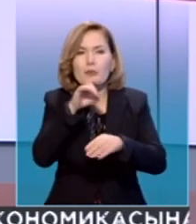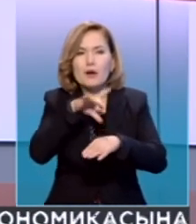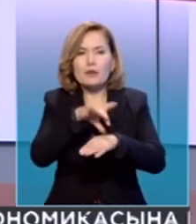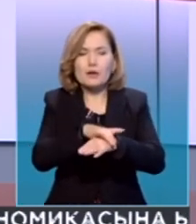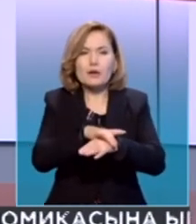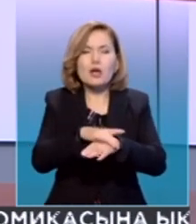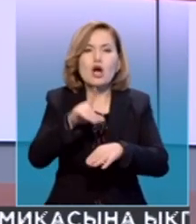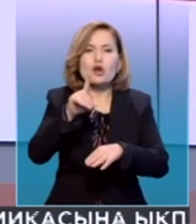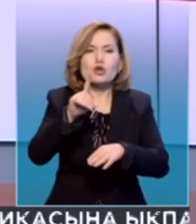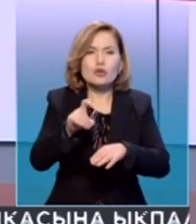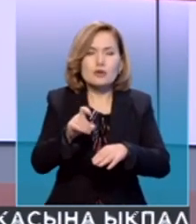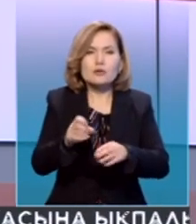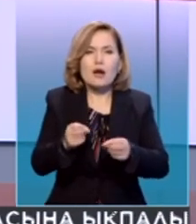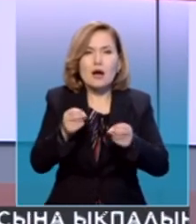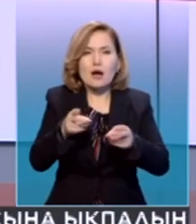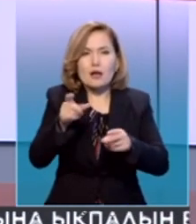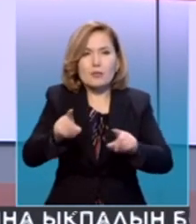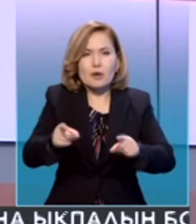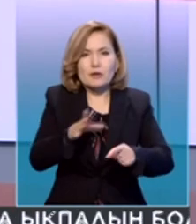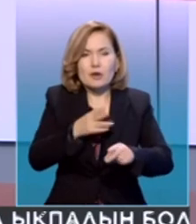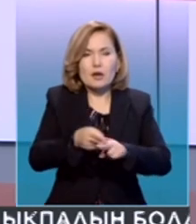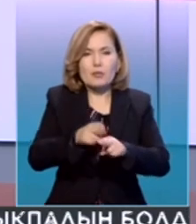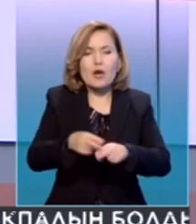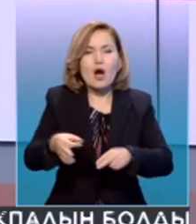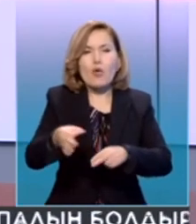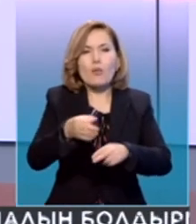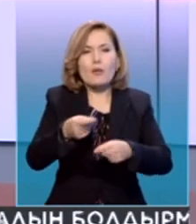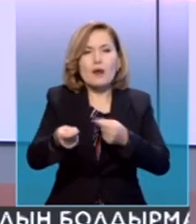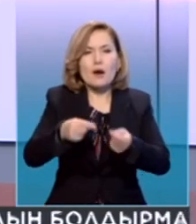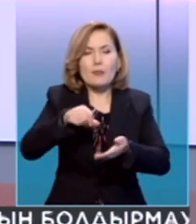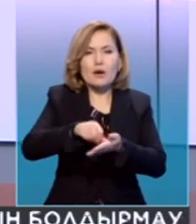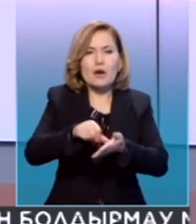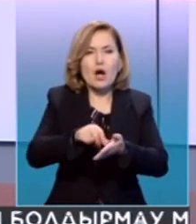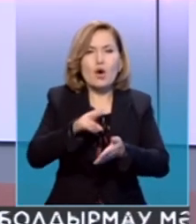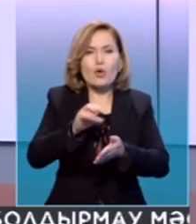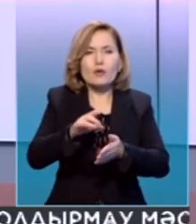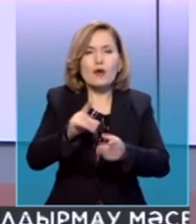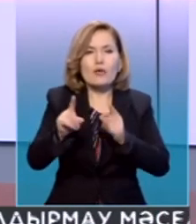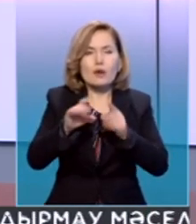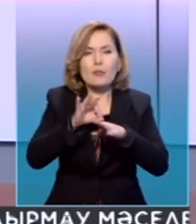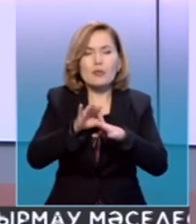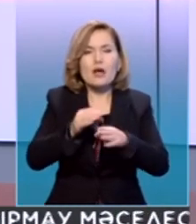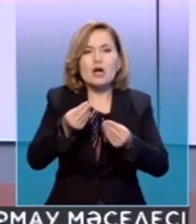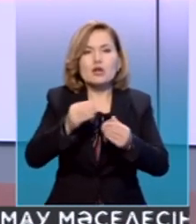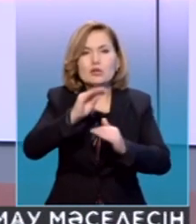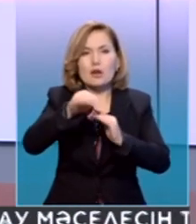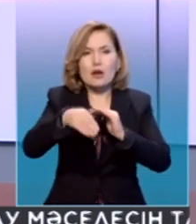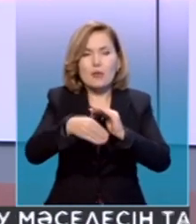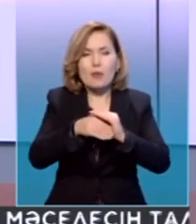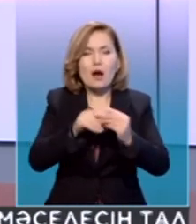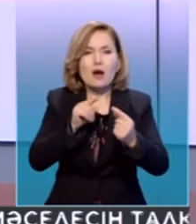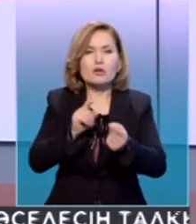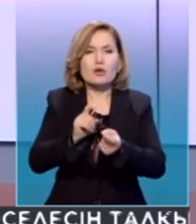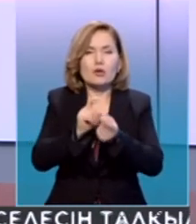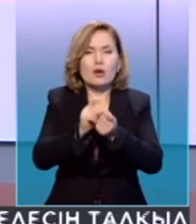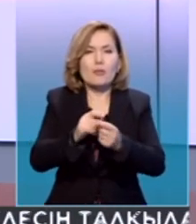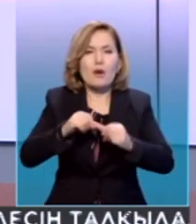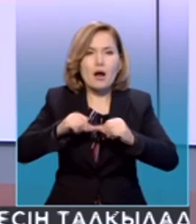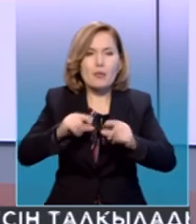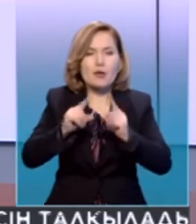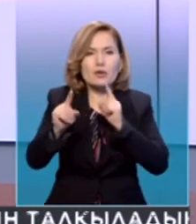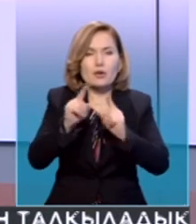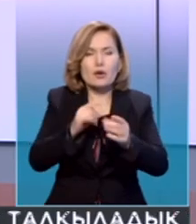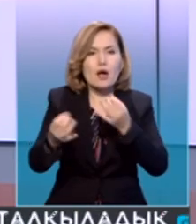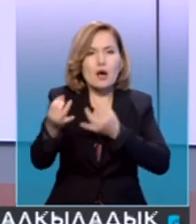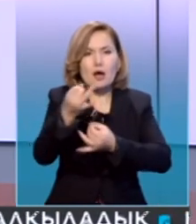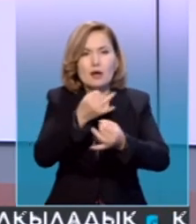бойынша 100-ге жуық қылмыс тіркелген. Бұл туралы облыс әкімінің қатысуымен Қонаевта өткен жемқорлыққа қарсы күрес ведомствоаралық комиссиясының